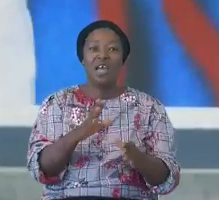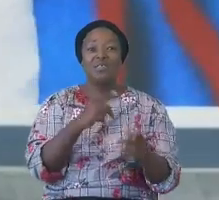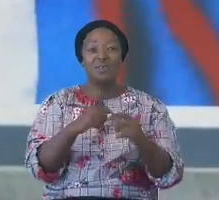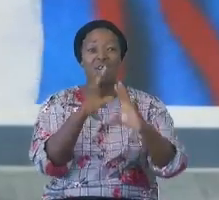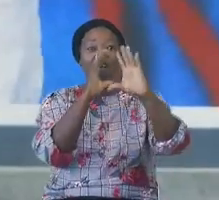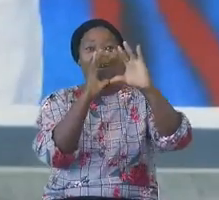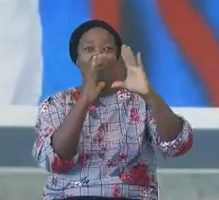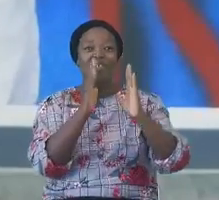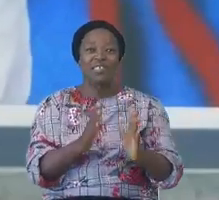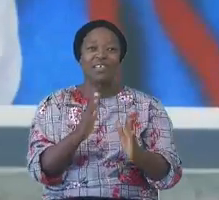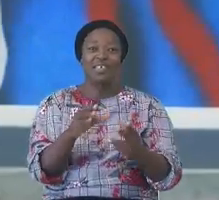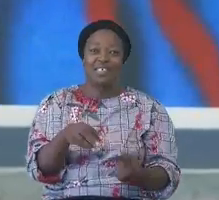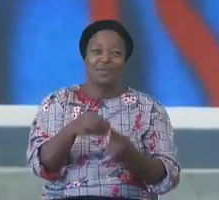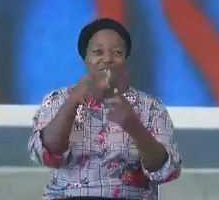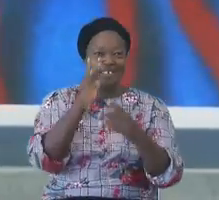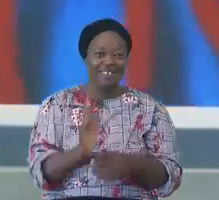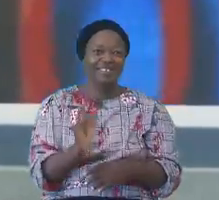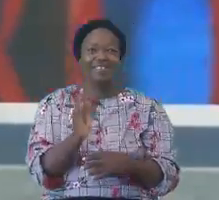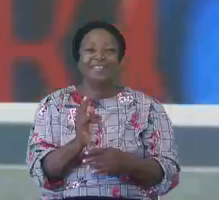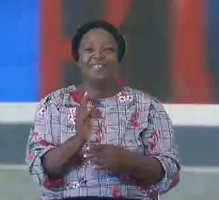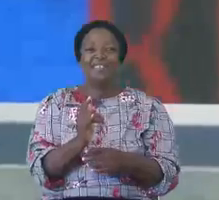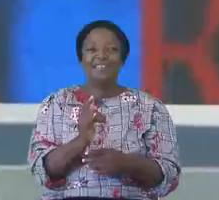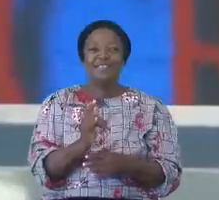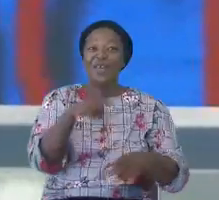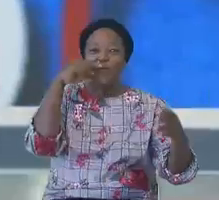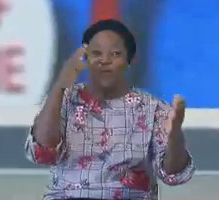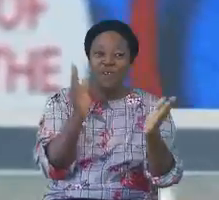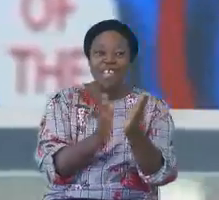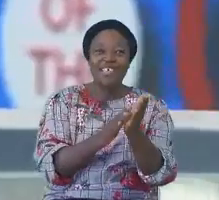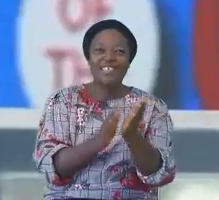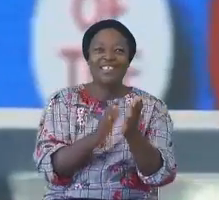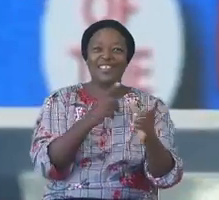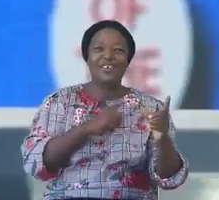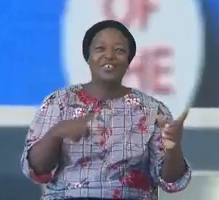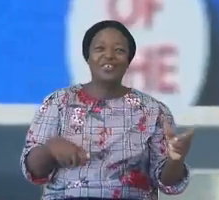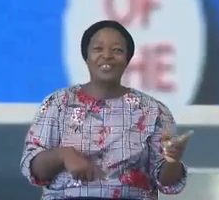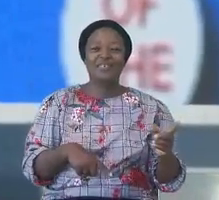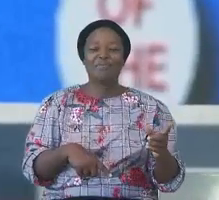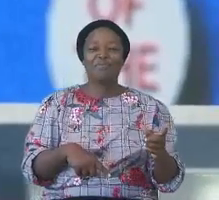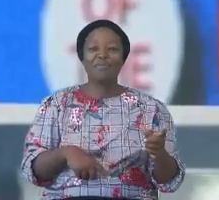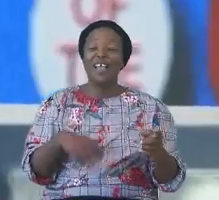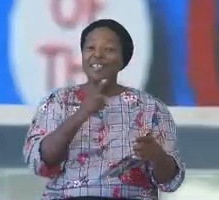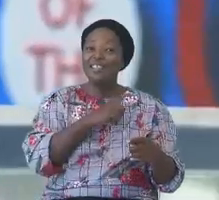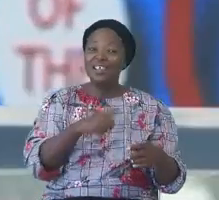les étudiants et les adultes, et les trompettistes en